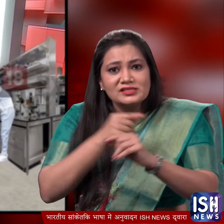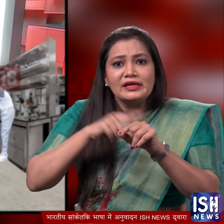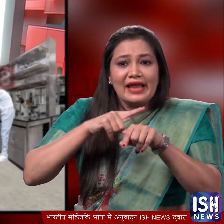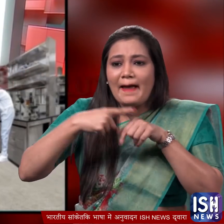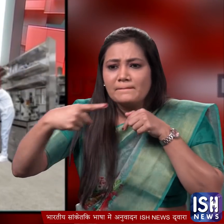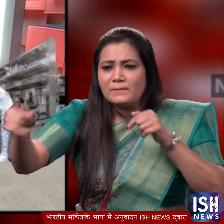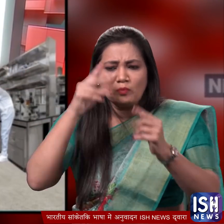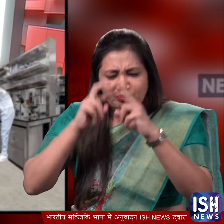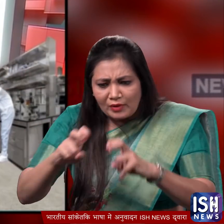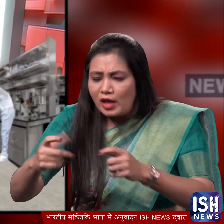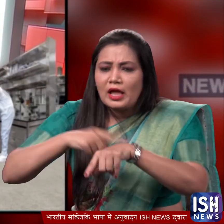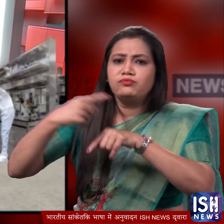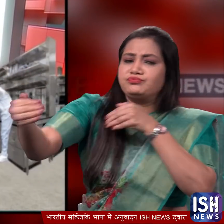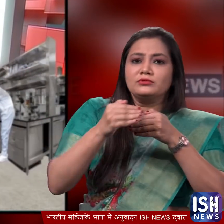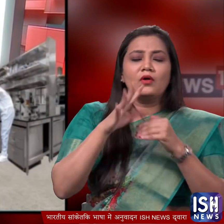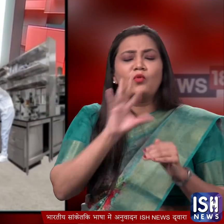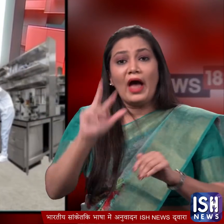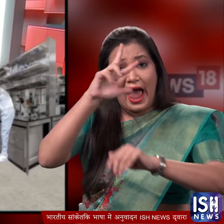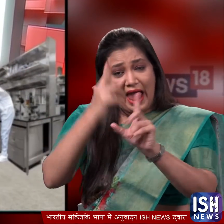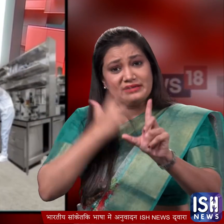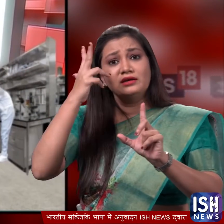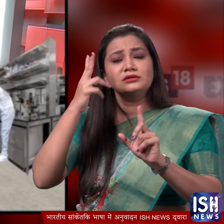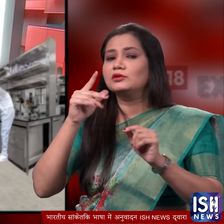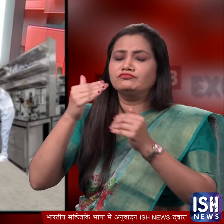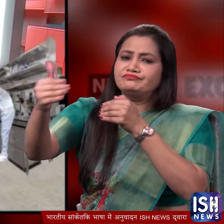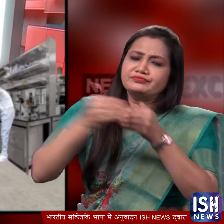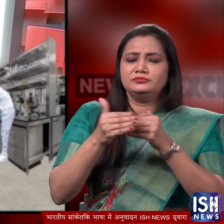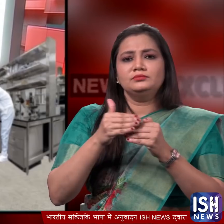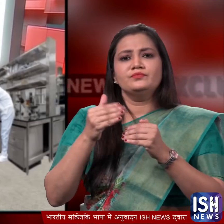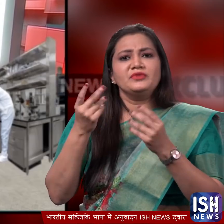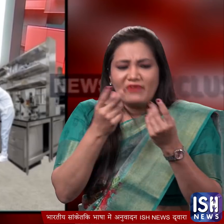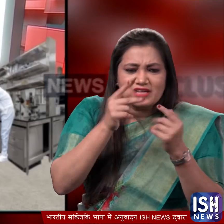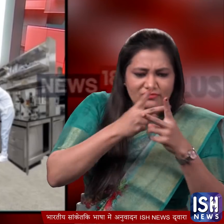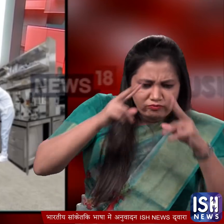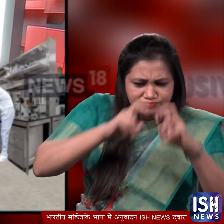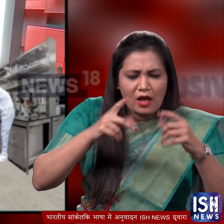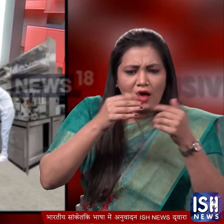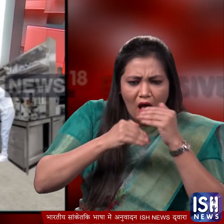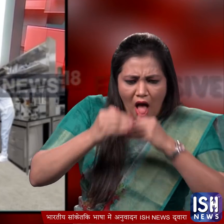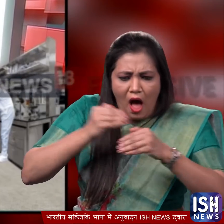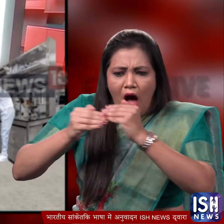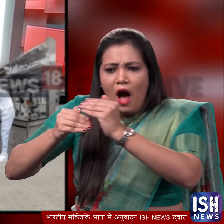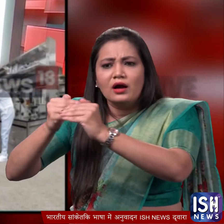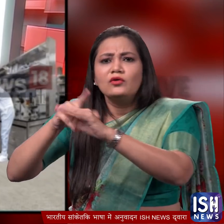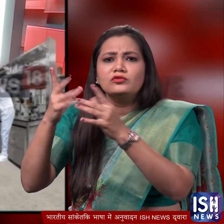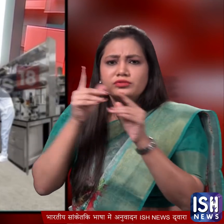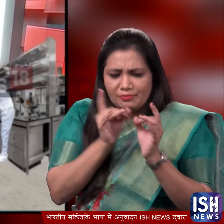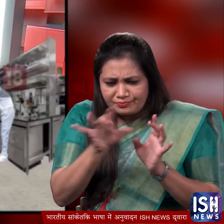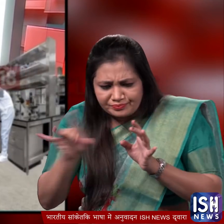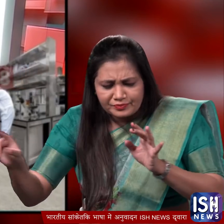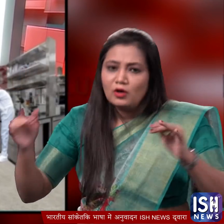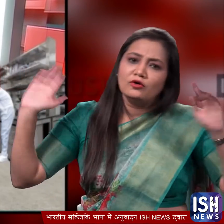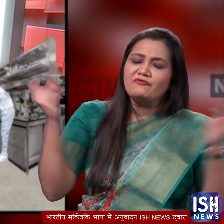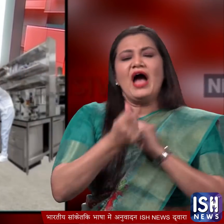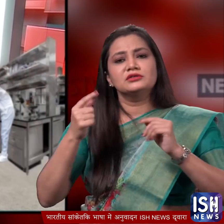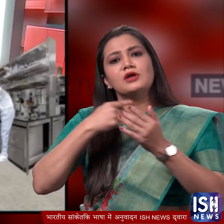पर लगने वाले वक्त को कम कर दिया गया और करीब 8 साल तक चलने वाली अलग अलग प्रक्रियाओं को पूरा किए बिना ही इमरजेंसी जैसे हालात को